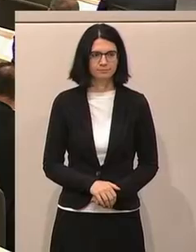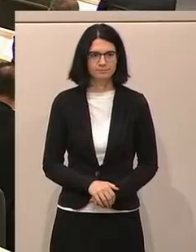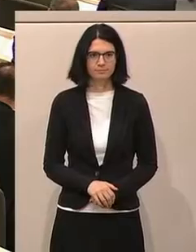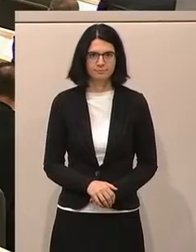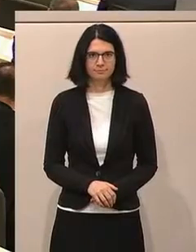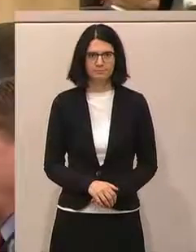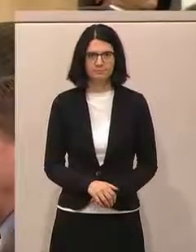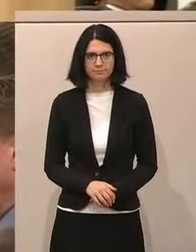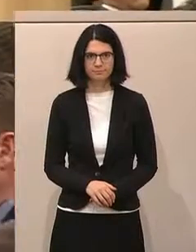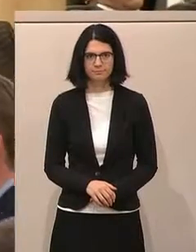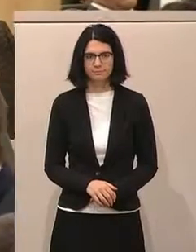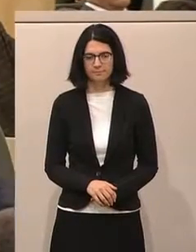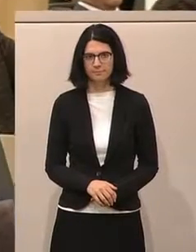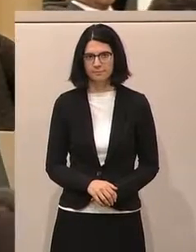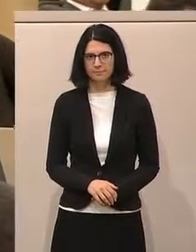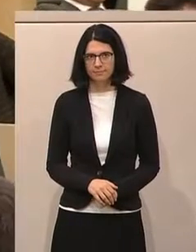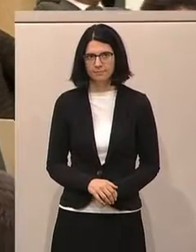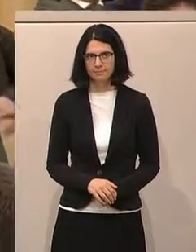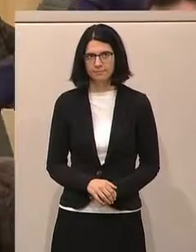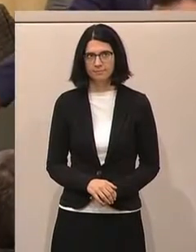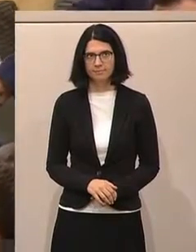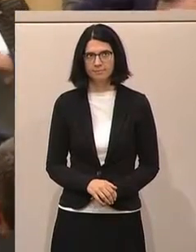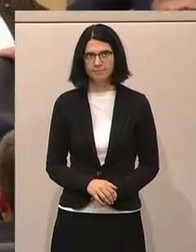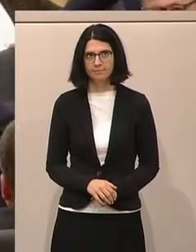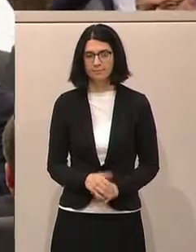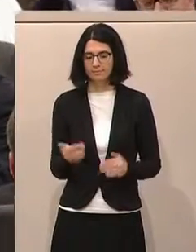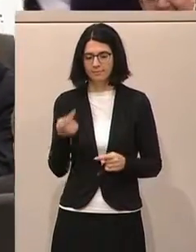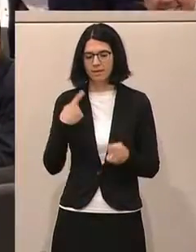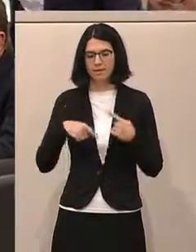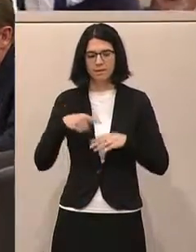Bruno Rossmann war das noch einmal, der Antragsteller aus den Reihen der Liste Pilz.